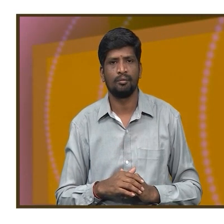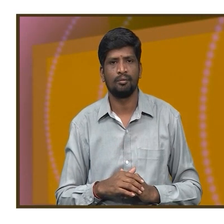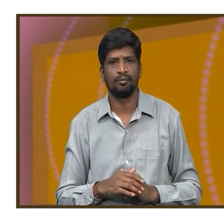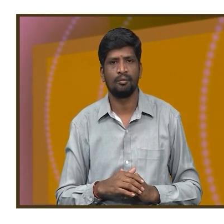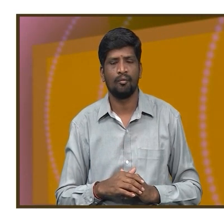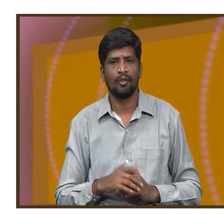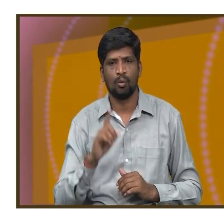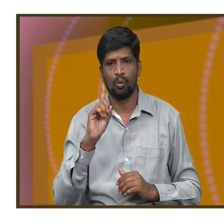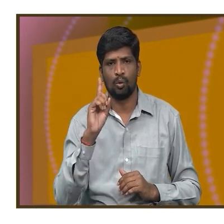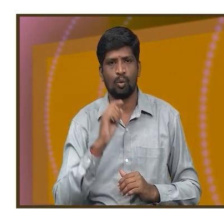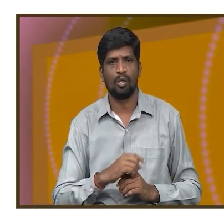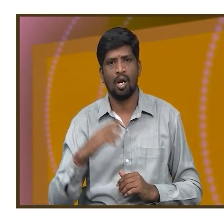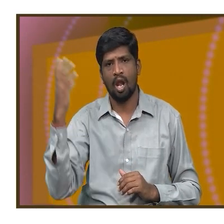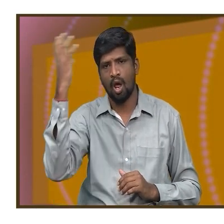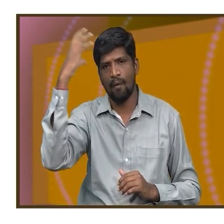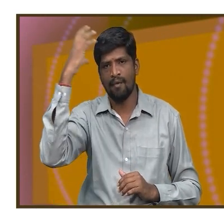பார்த்தீங்கன்னா ஒரு நாள் கோடை காலம் பிறந்தது.